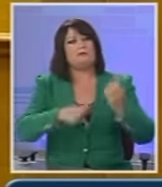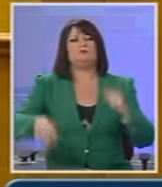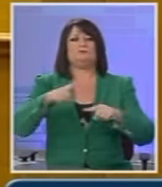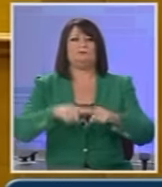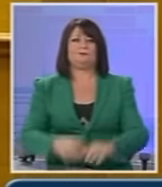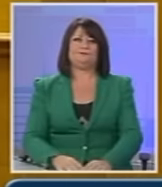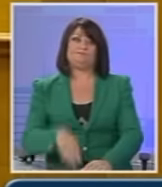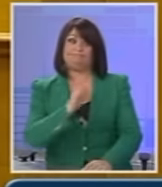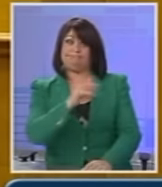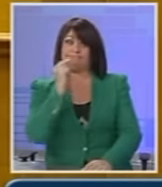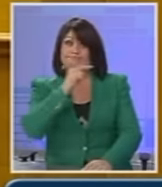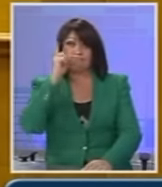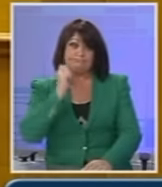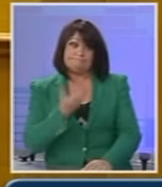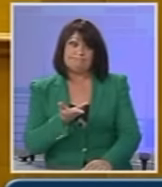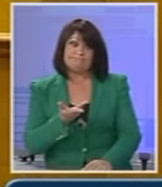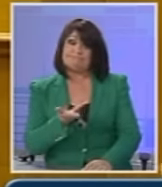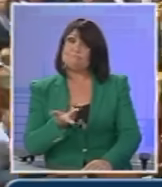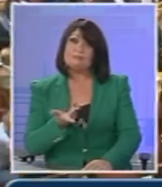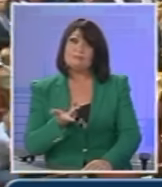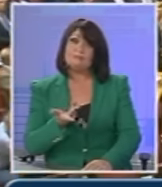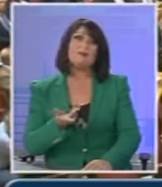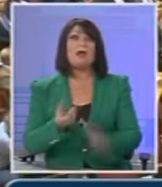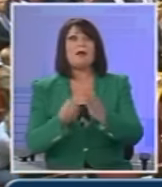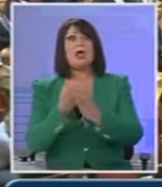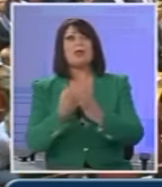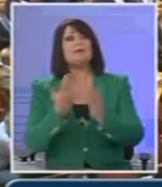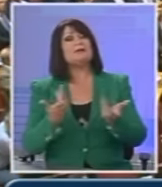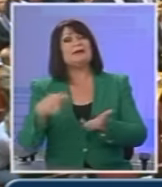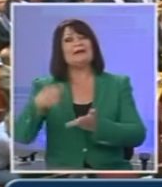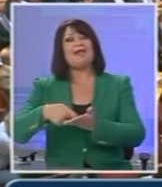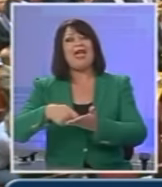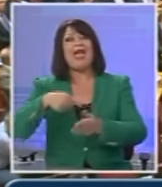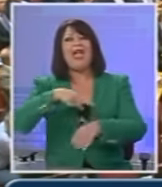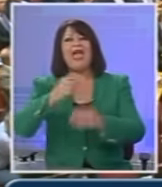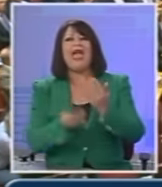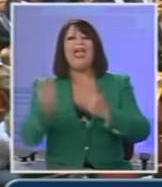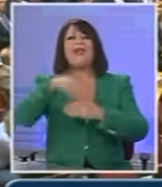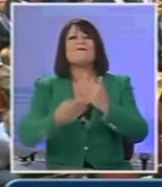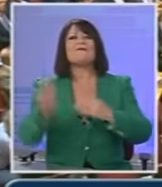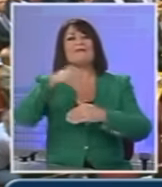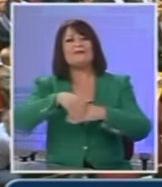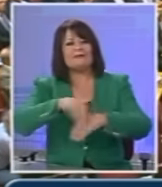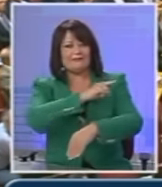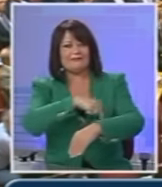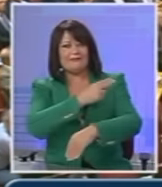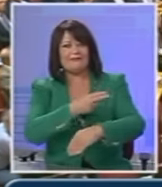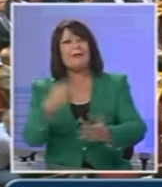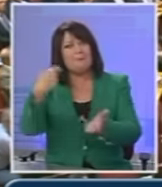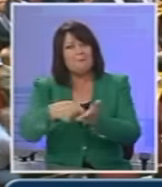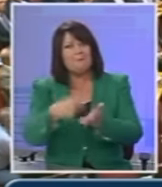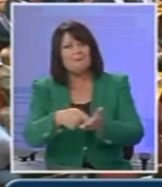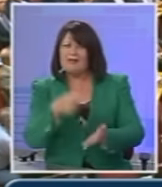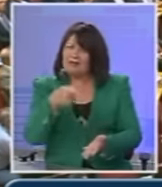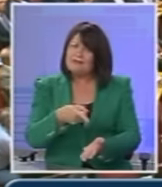κύριε Πρωθυπουργέ, έχει φτάσει να αποτελεί είδηση ότι πληρώνονται οι εφημερίες των υγειονομικών, ότι πληρώνονται